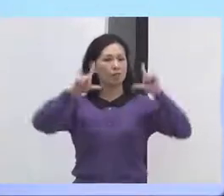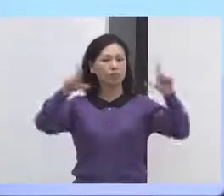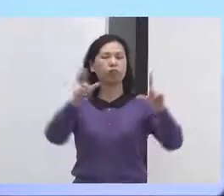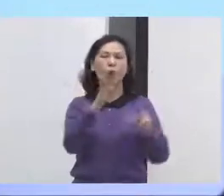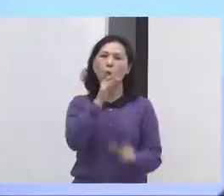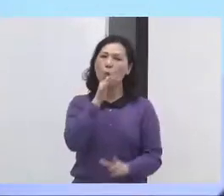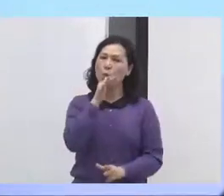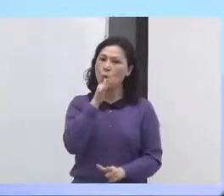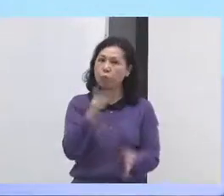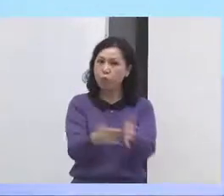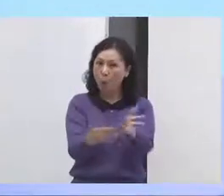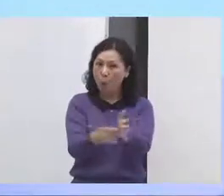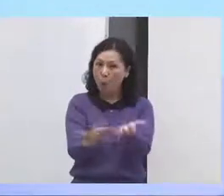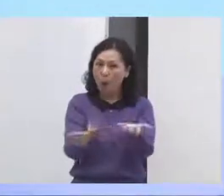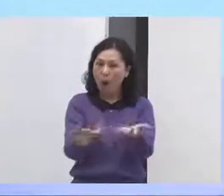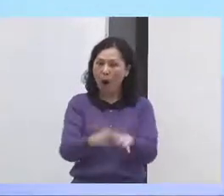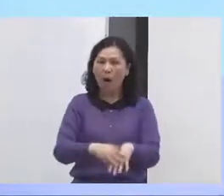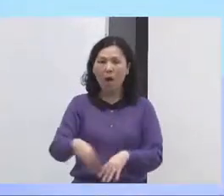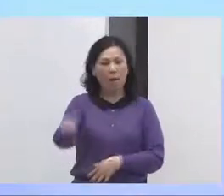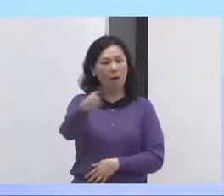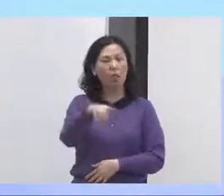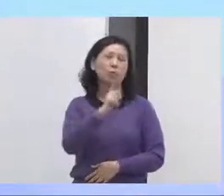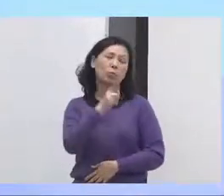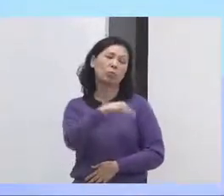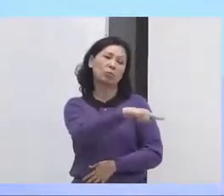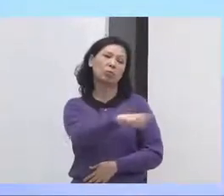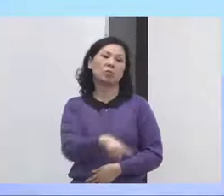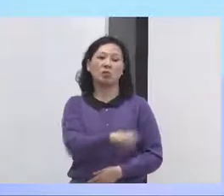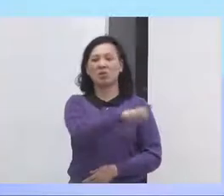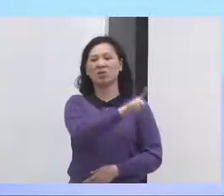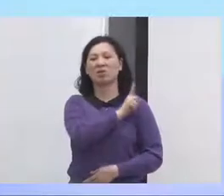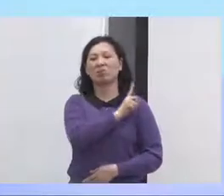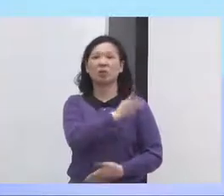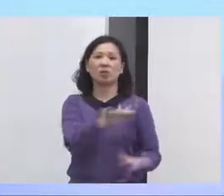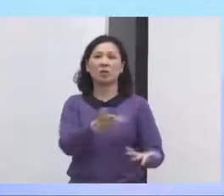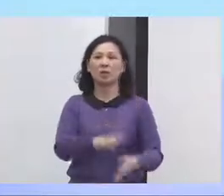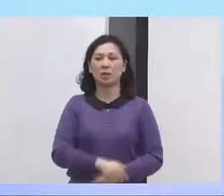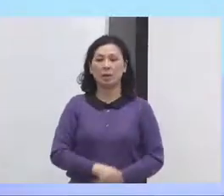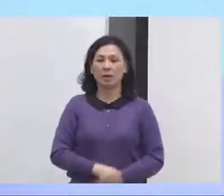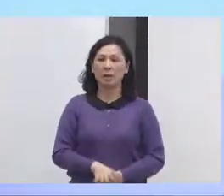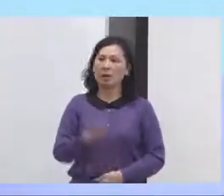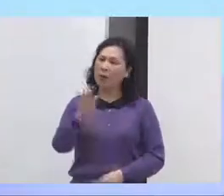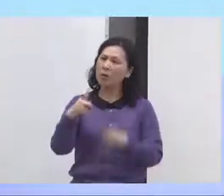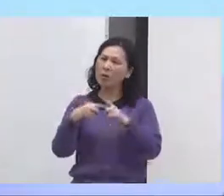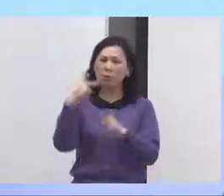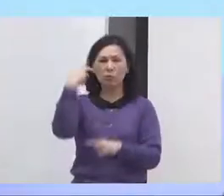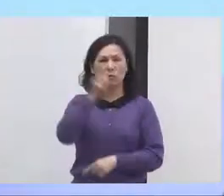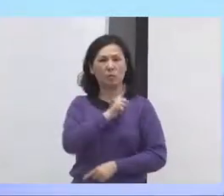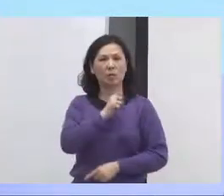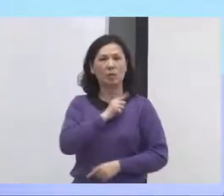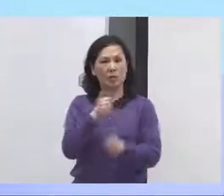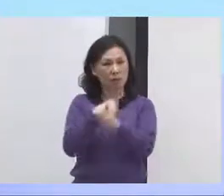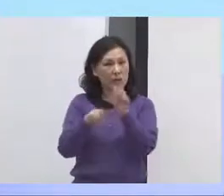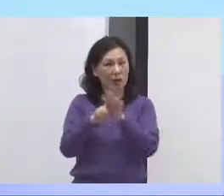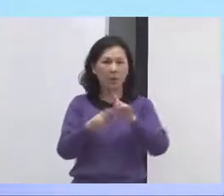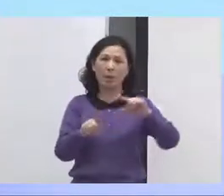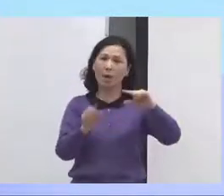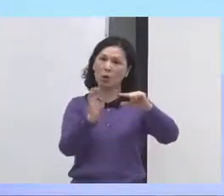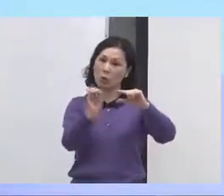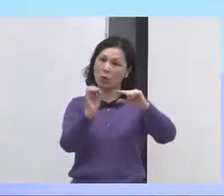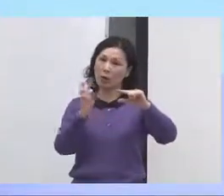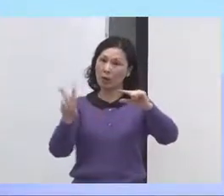能你讲大家有觉得你讲就你讲啊。可是如果有人认为他代表居里宾，那这个时候会牵涉到一